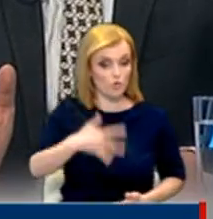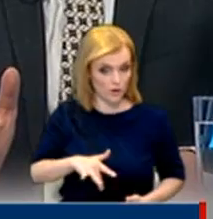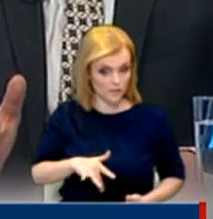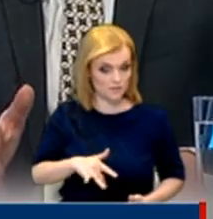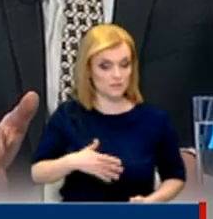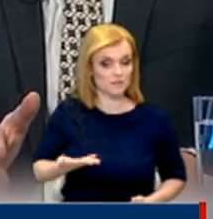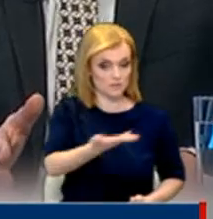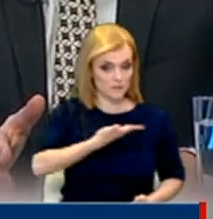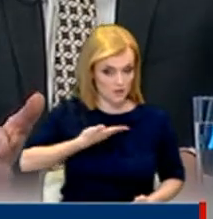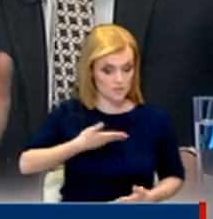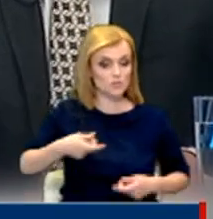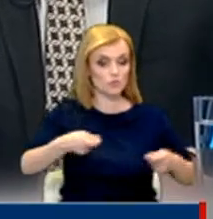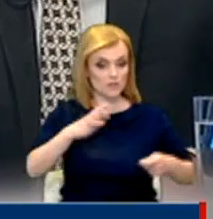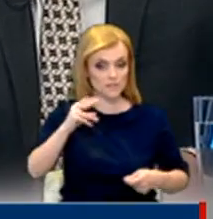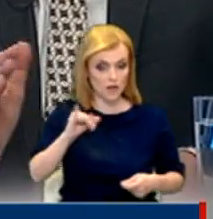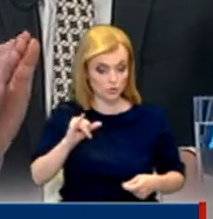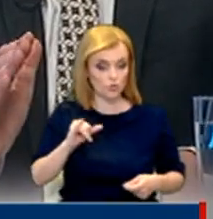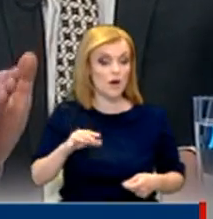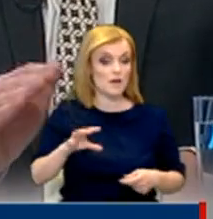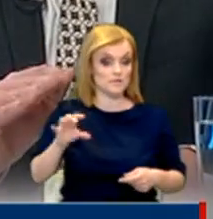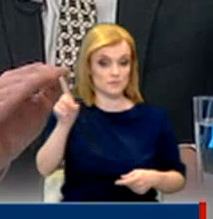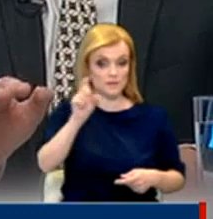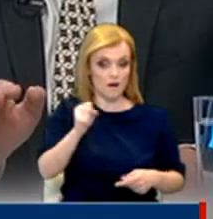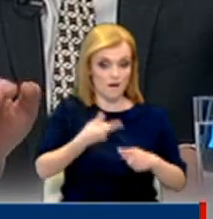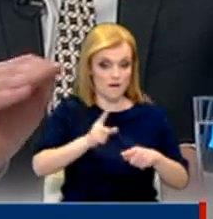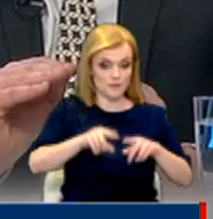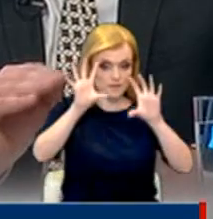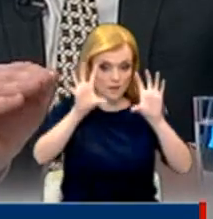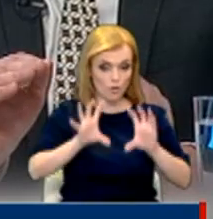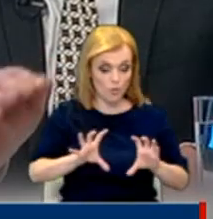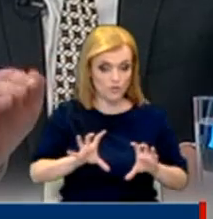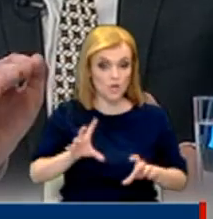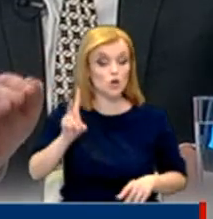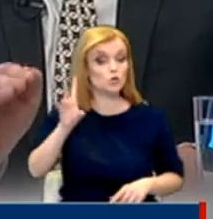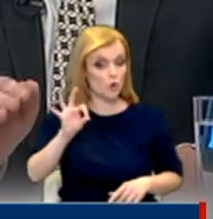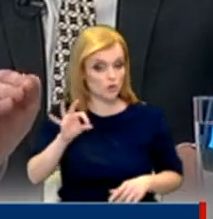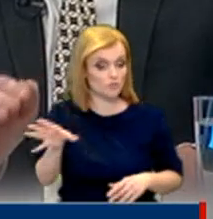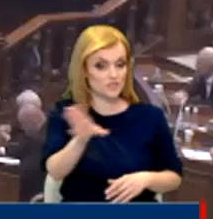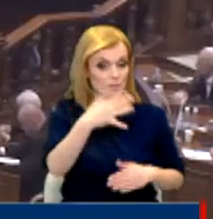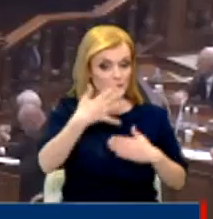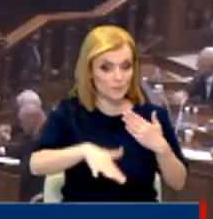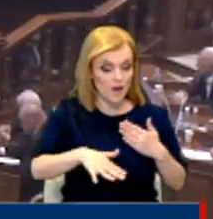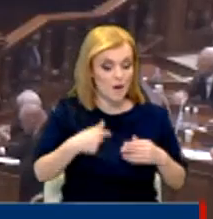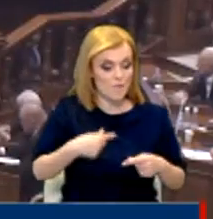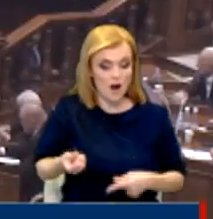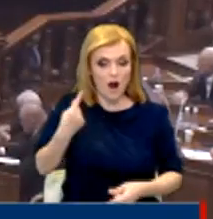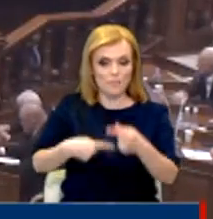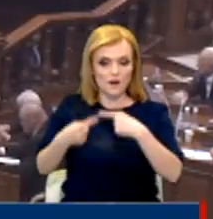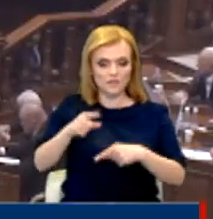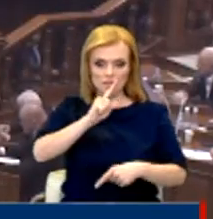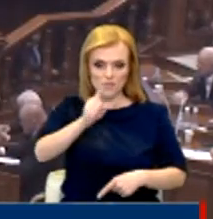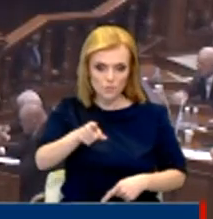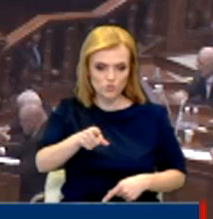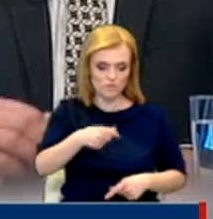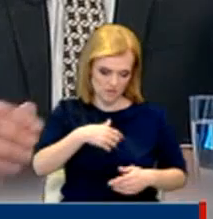această lege. Să demită, dar să fie foarte clar. Deci noi nu facem absolut niciun pas înapoi. Partidul